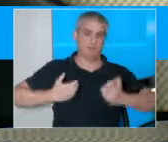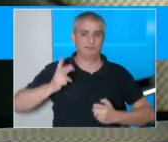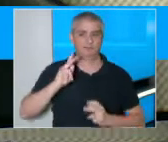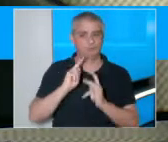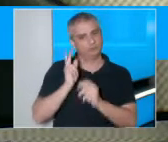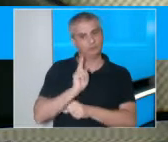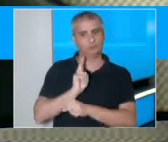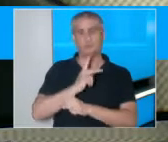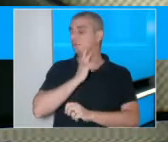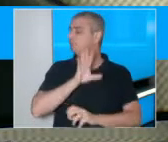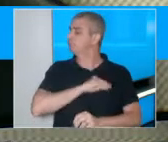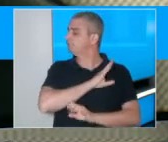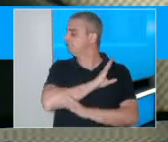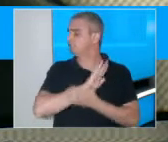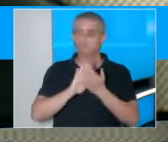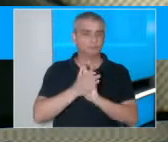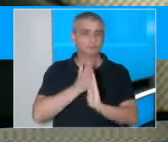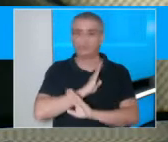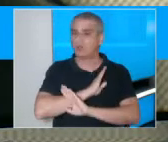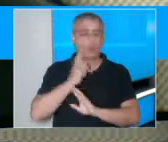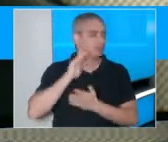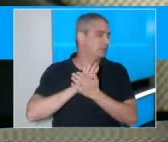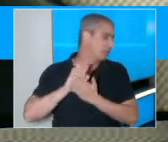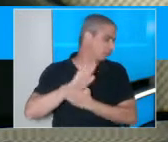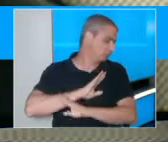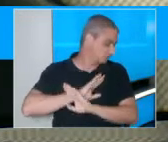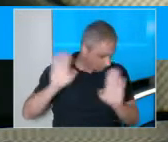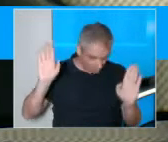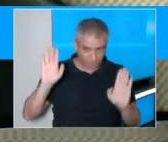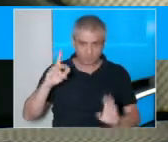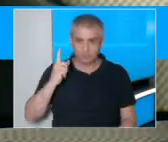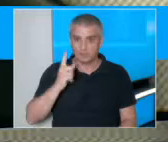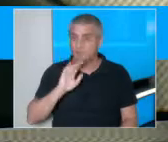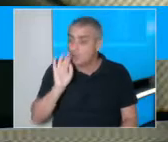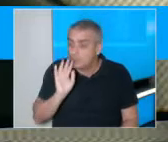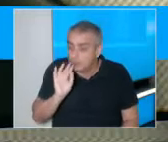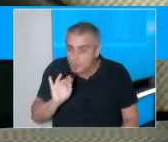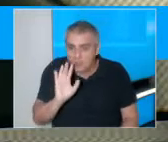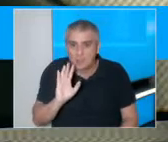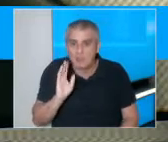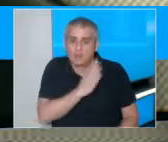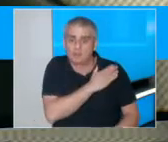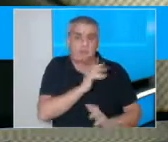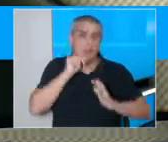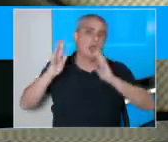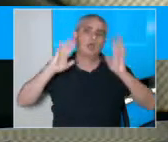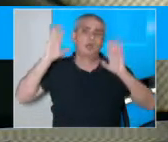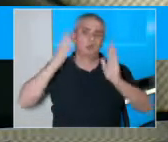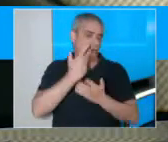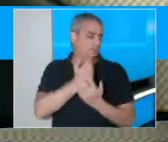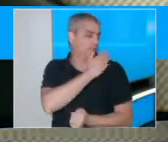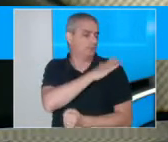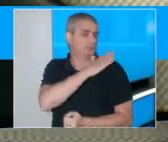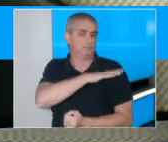הקבוצה שאומרת, יערג ועל יבור, אני לא רוצה לדבר איתם, לא רוצה לשמוע אותם. המייצג שלה זה אחד שמישהו נוגע בו בכתף מהצד של הממשלה, הוא עושה